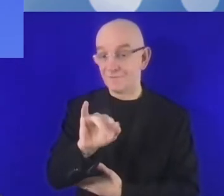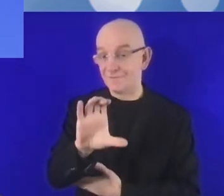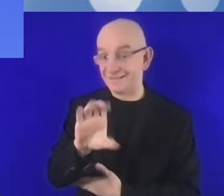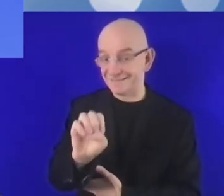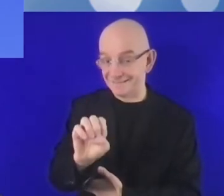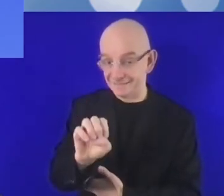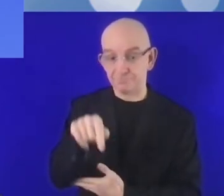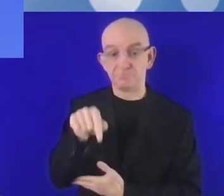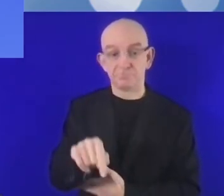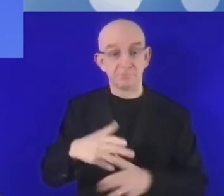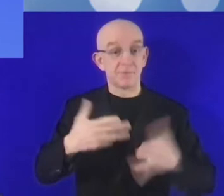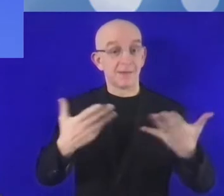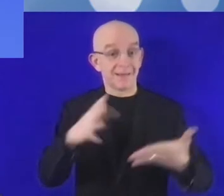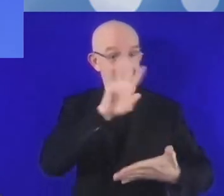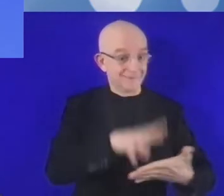Hélas,